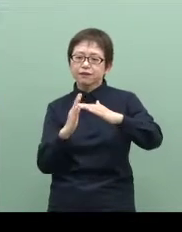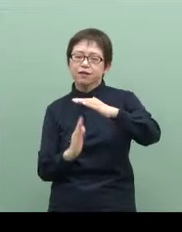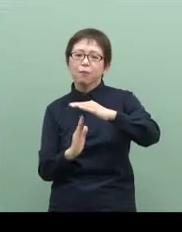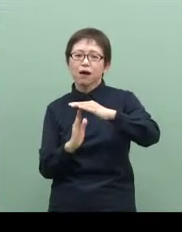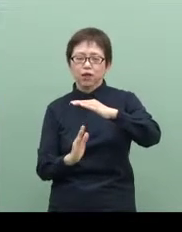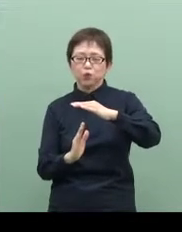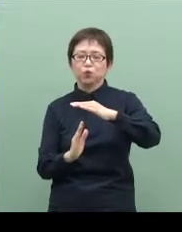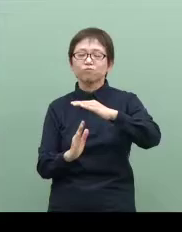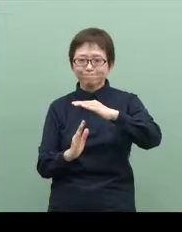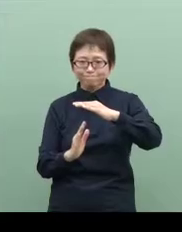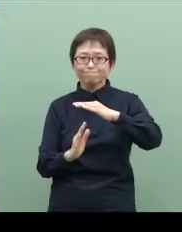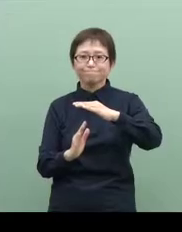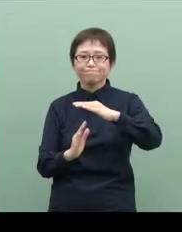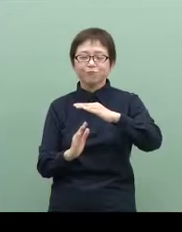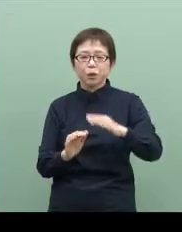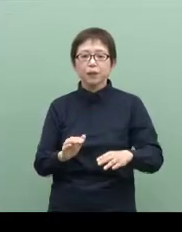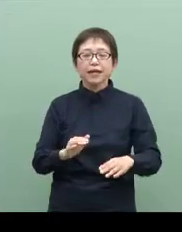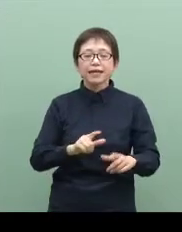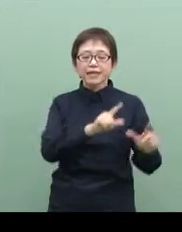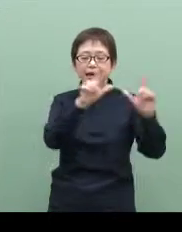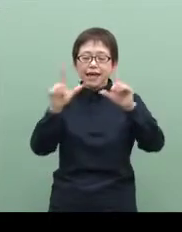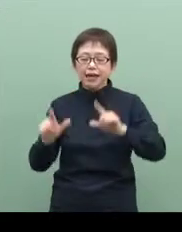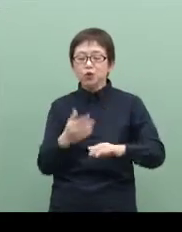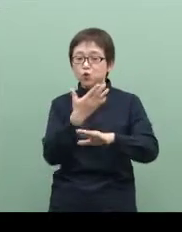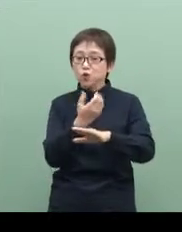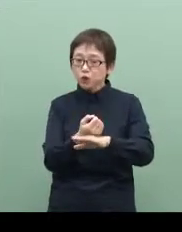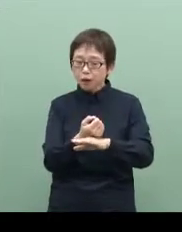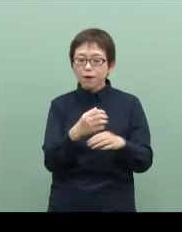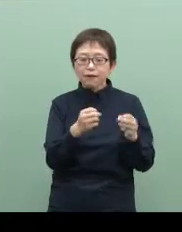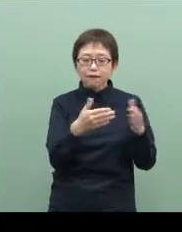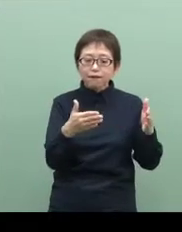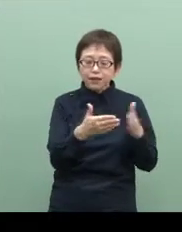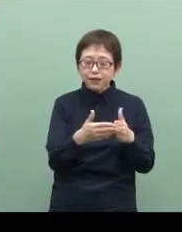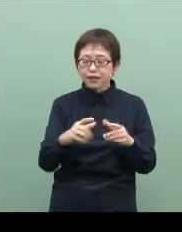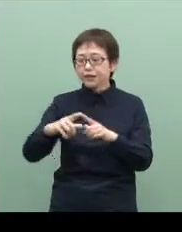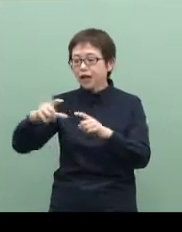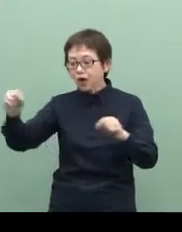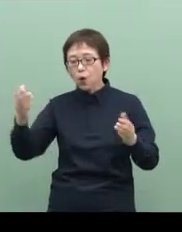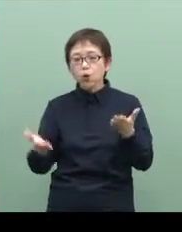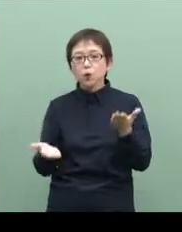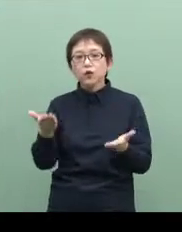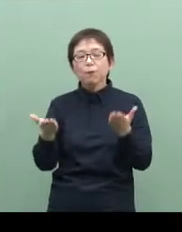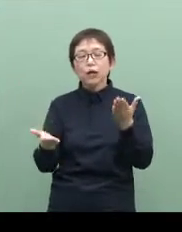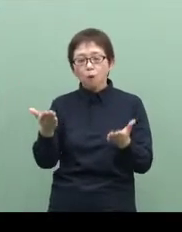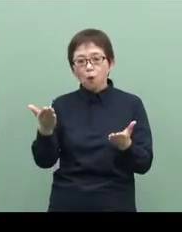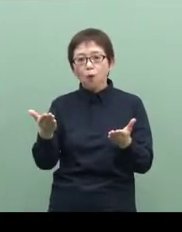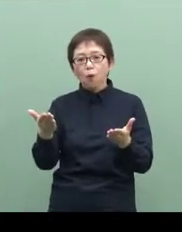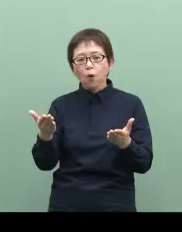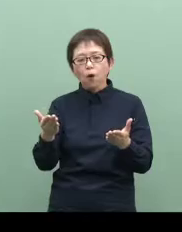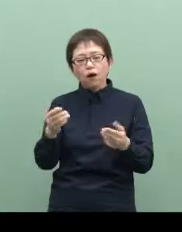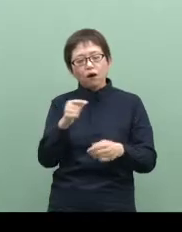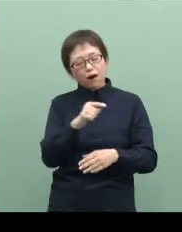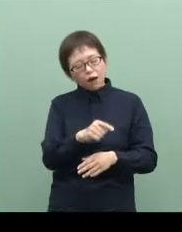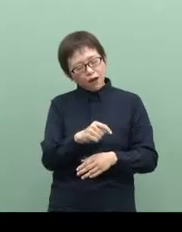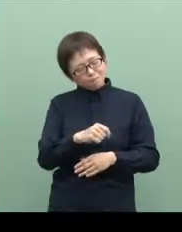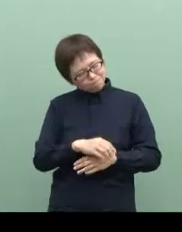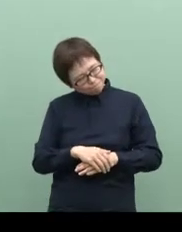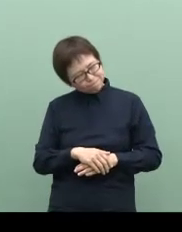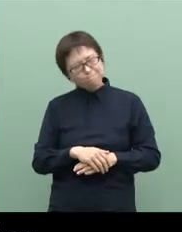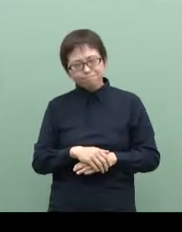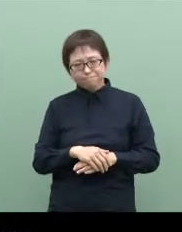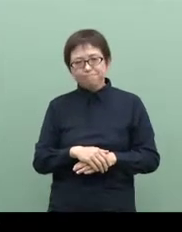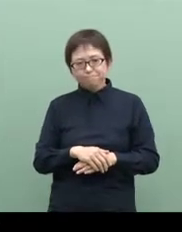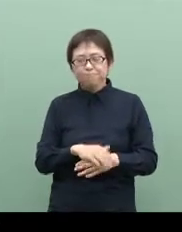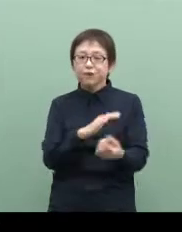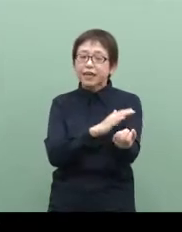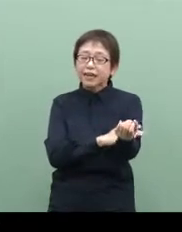。また県民の皆様の生活習慣などを示す数値は全国と比較しても決して良好ではなく、血圧の高